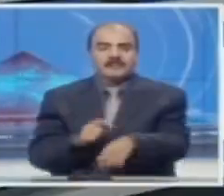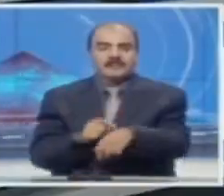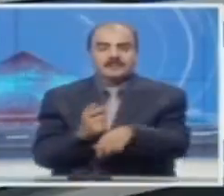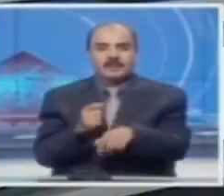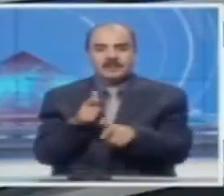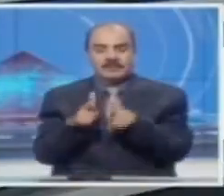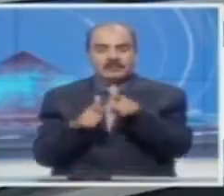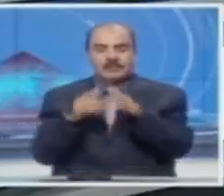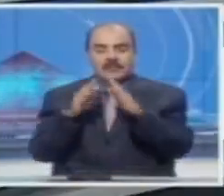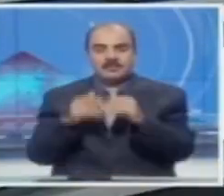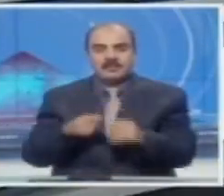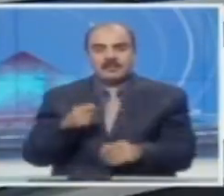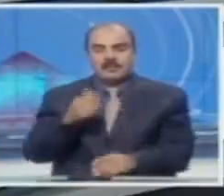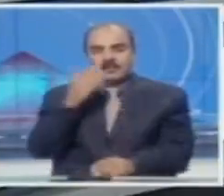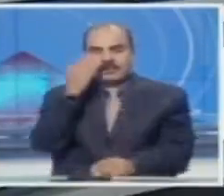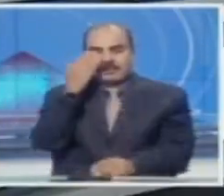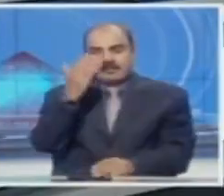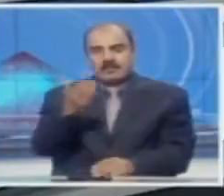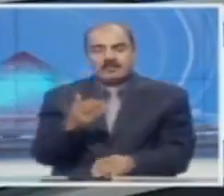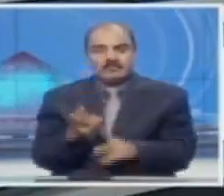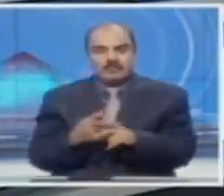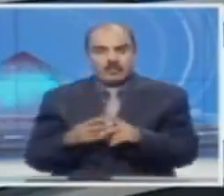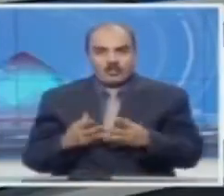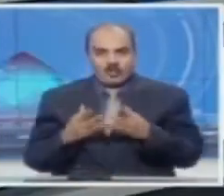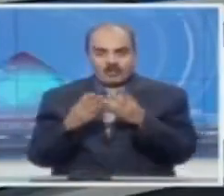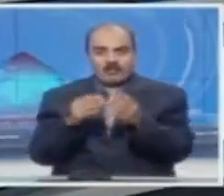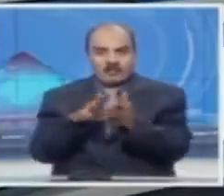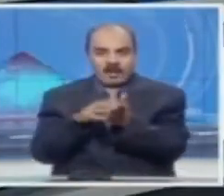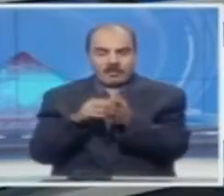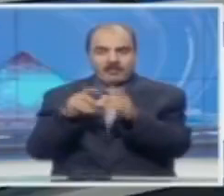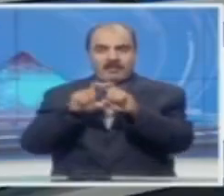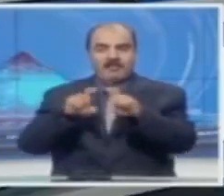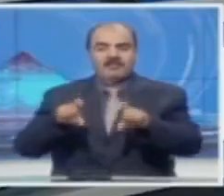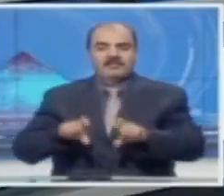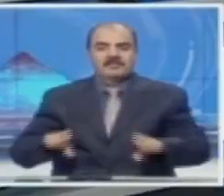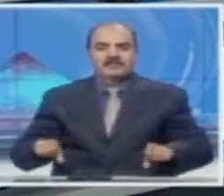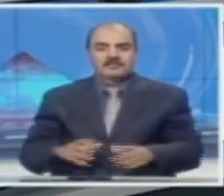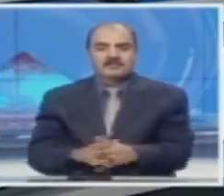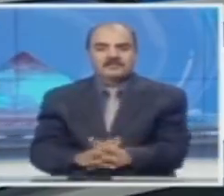الخامسة من التلفزيون المصري، أهلا بكم. مرحبا بحضراتكم وإلى عناوين الأخبار.